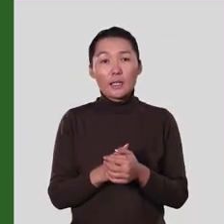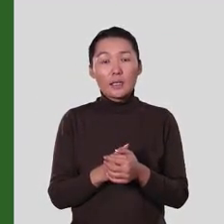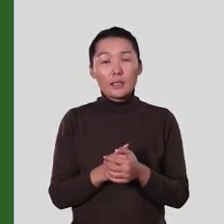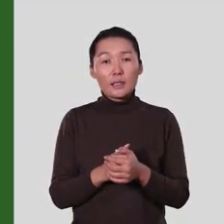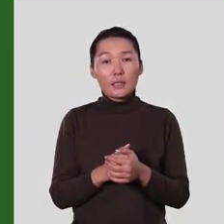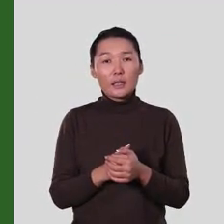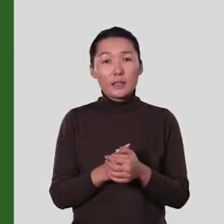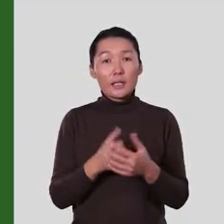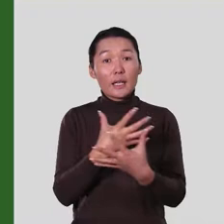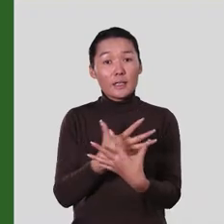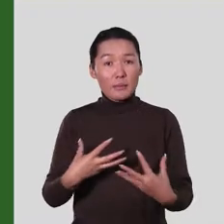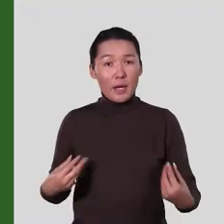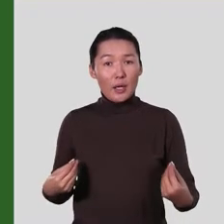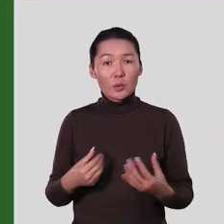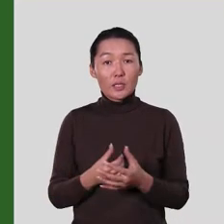на испарение.